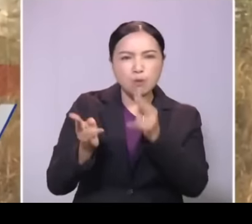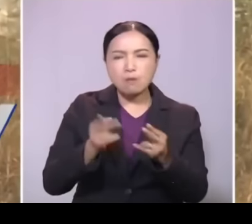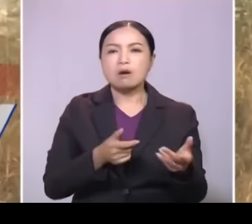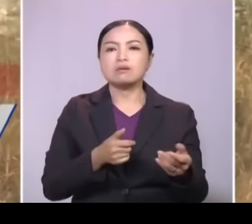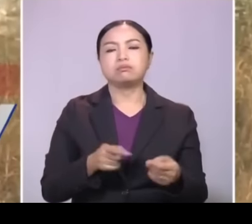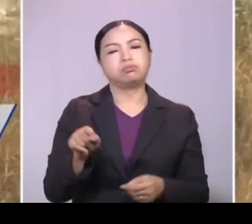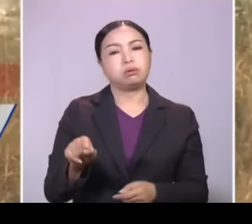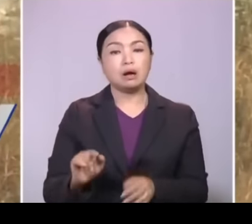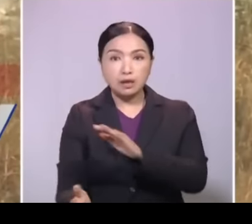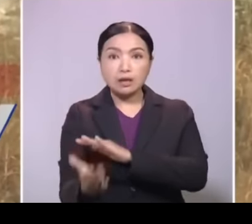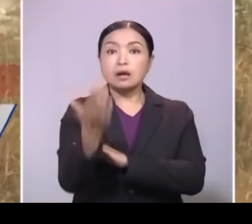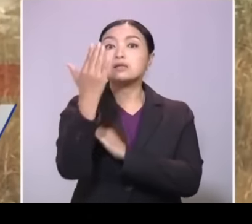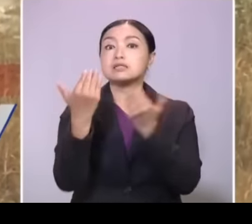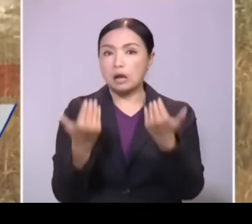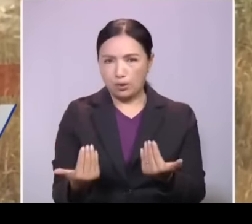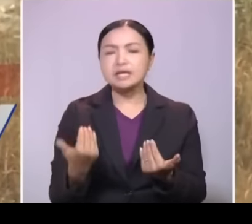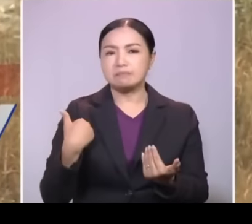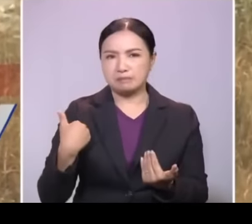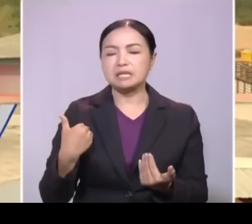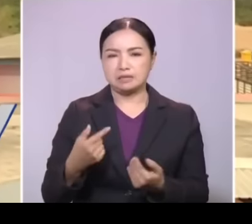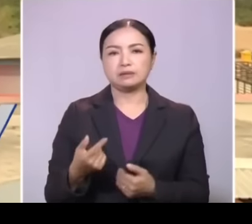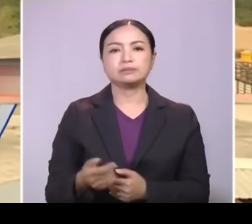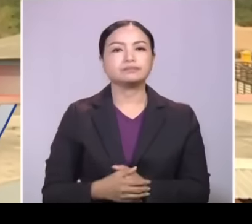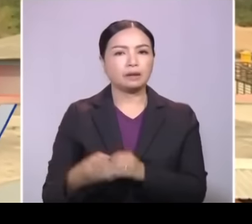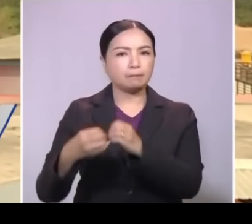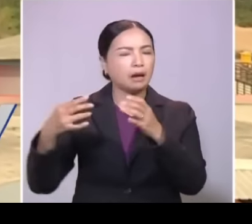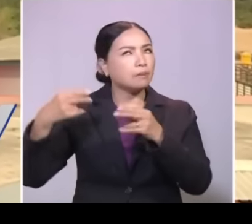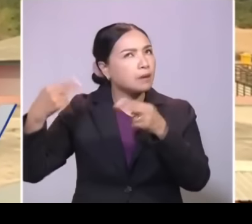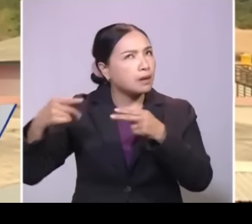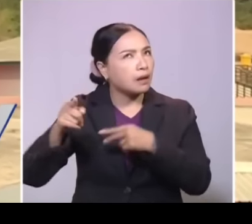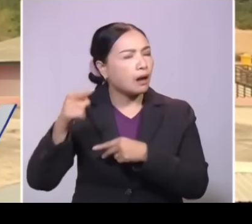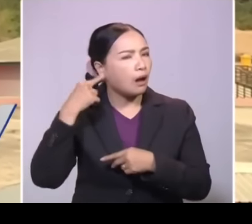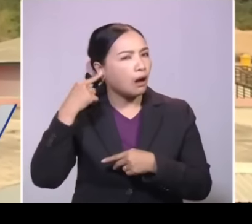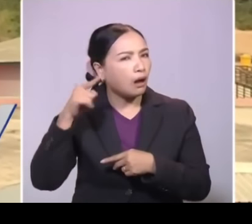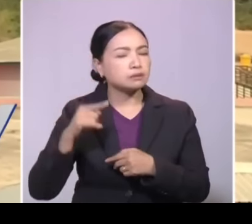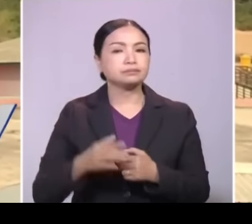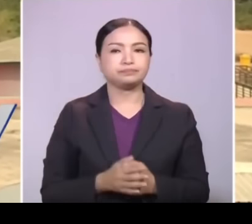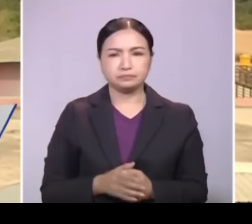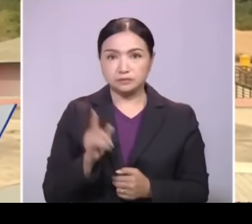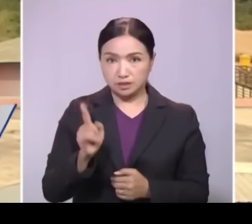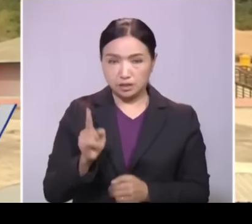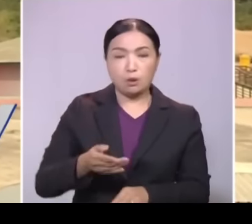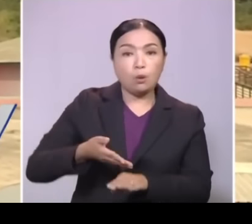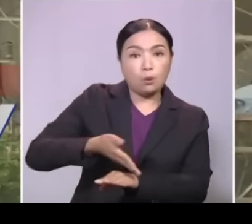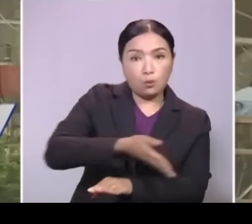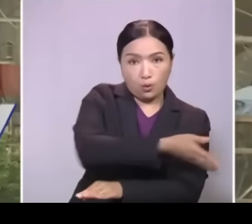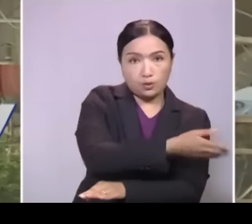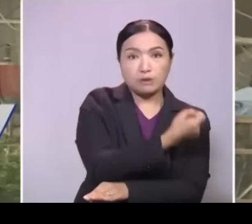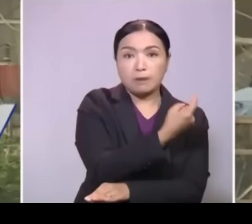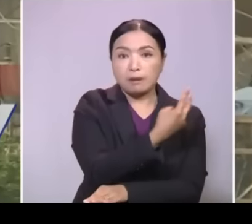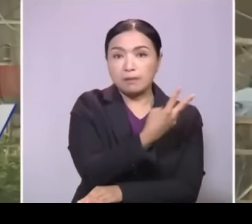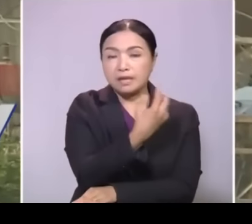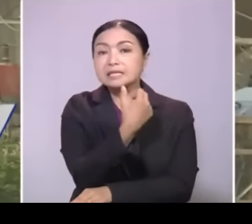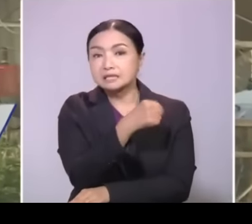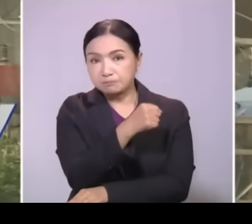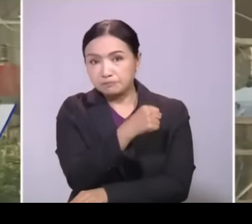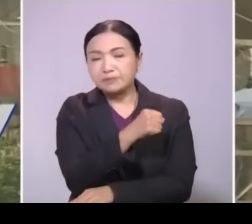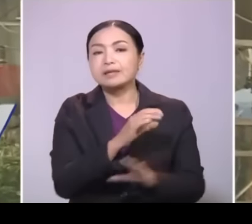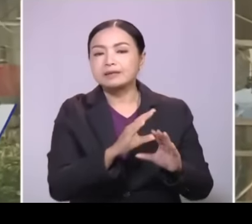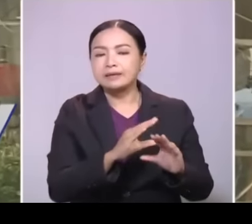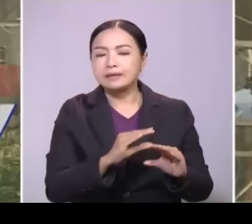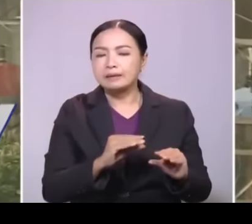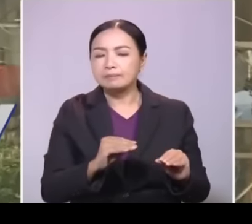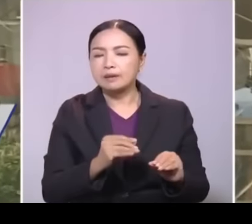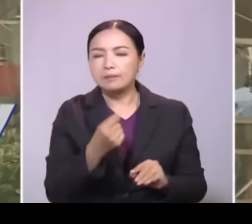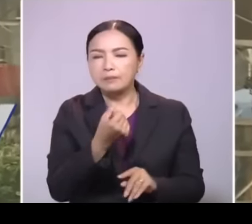การปะทะครั้งแรกในรอบ3วันนะครับหลังจากที่เสียงปืนดังมาตลอด10วันซึ่งในช่วงที่เสียงปืนเงียบสงบนั้นก็ค